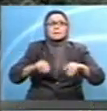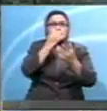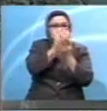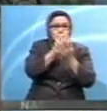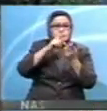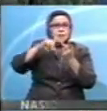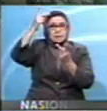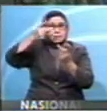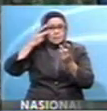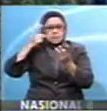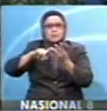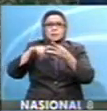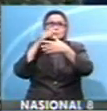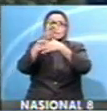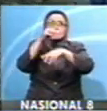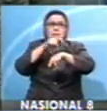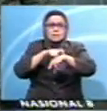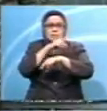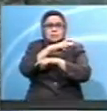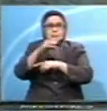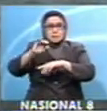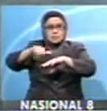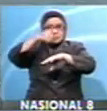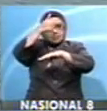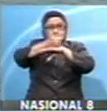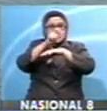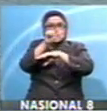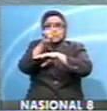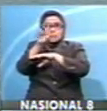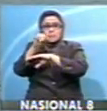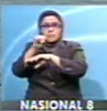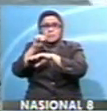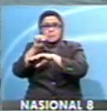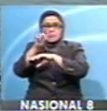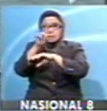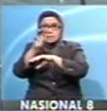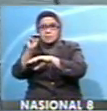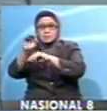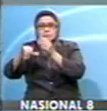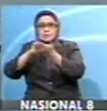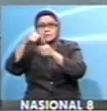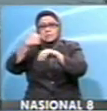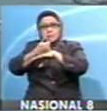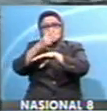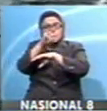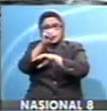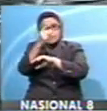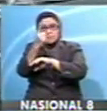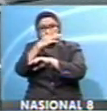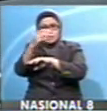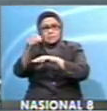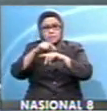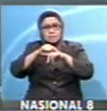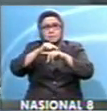negara pangkalan laut tldm Kota Kinabalu yang dibina pada 2001 merangkumi markas wilayah laut 2 dan markas